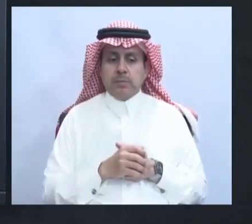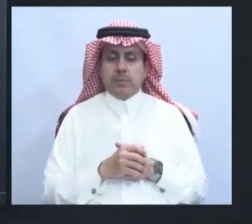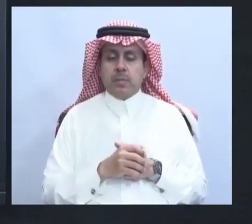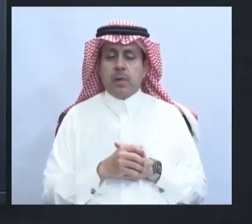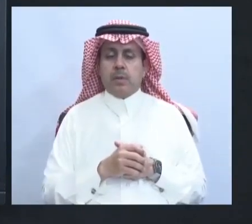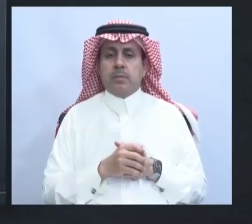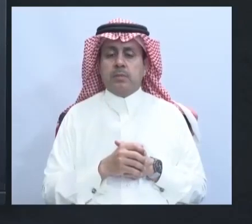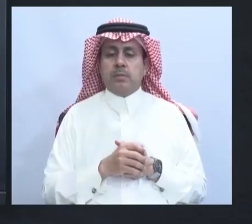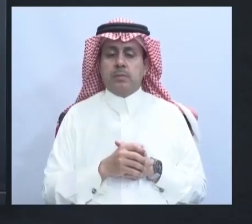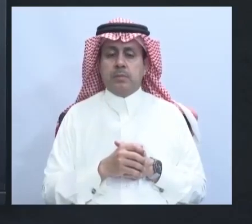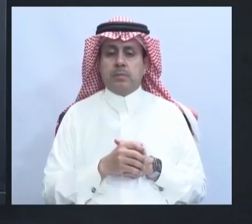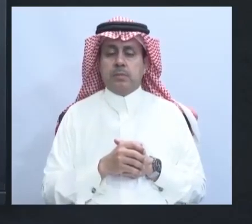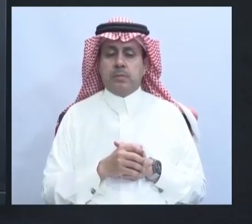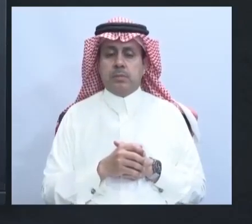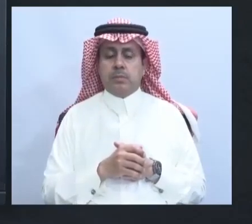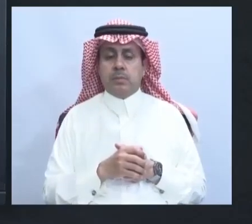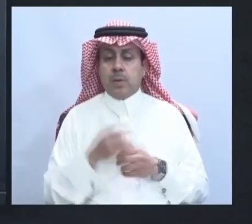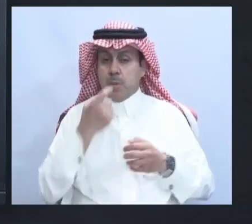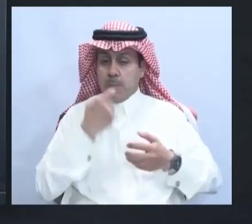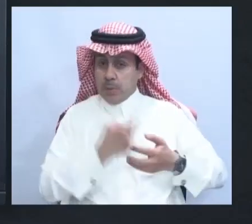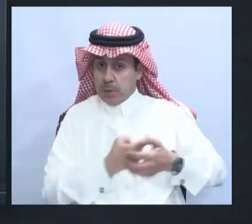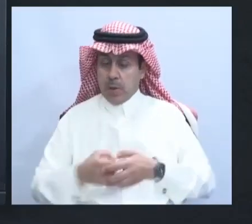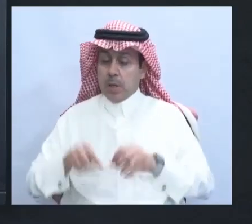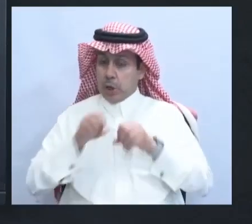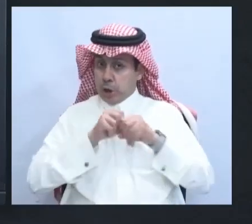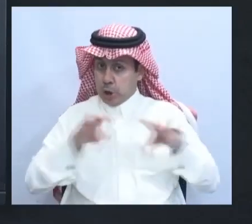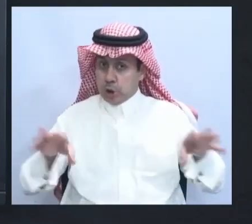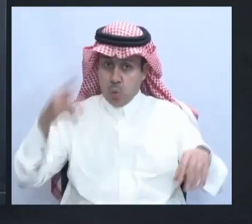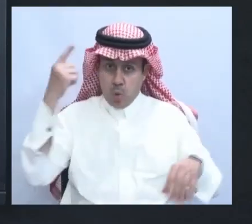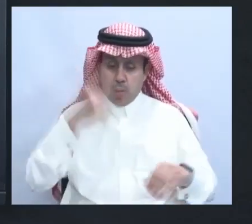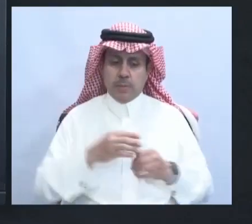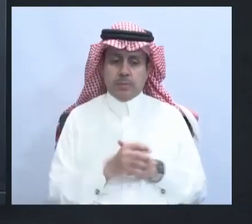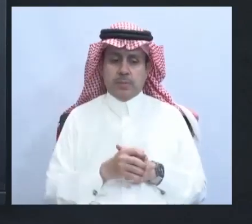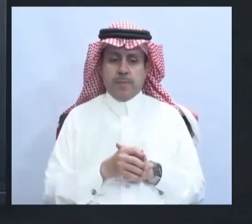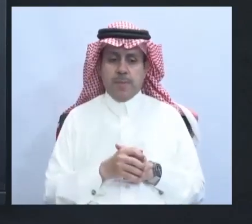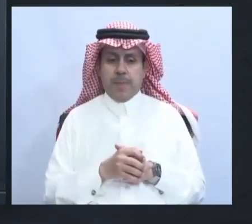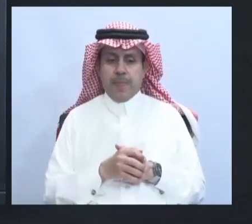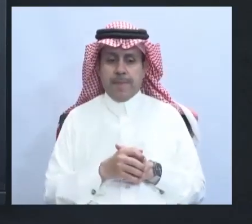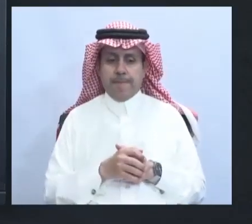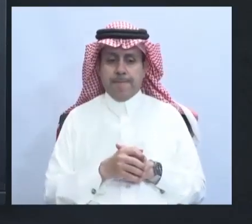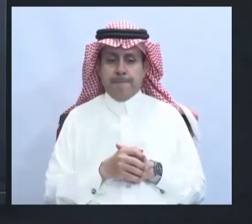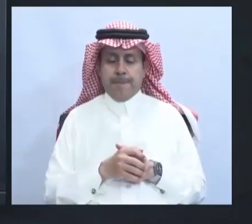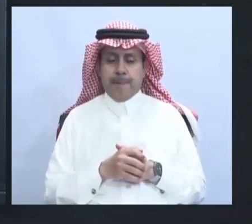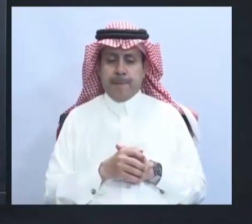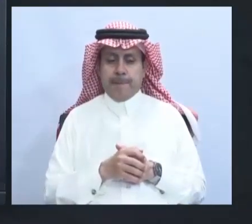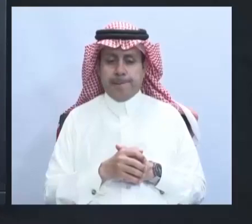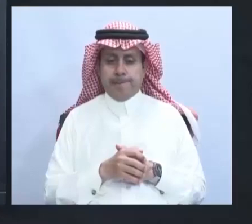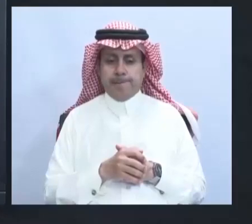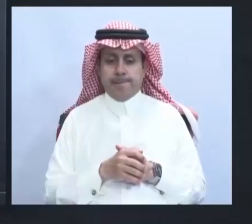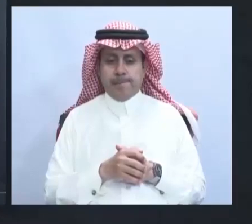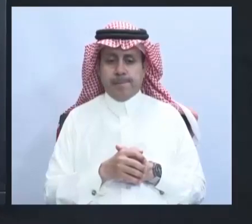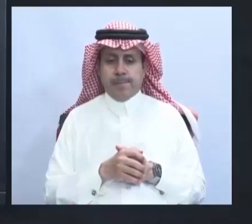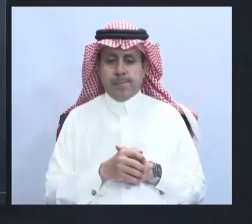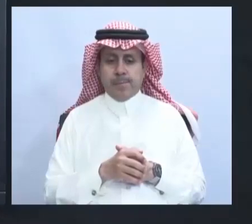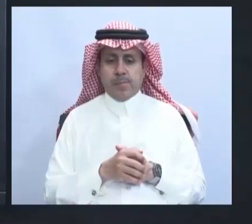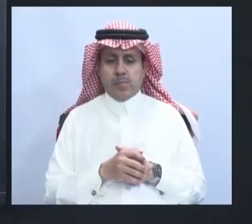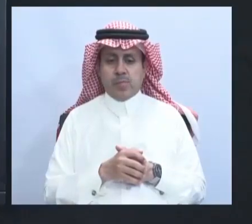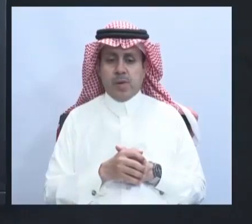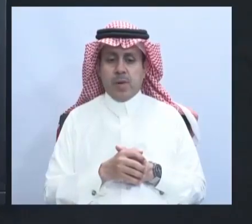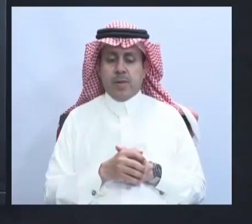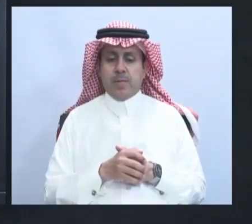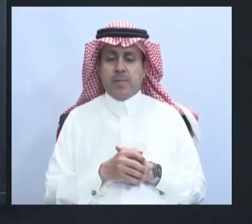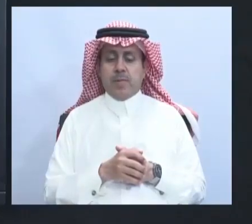الامر عندكم فيما يتعلق بنشر الحرمه في الرضاع ناتي ايها الطلاب